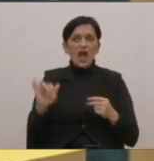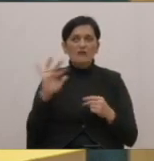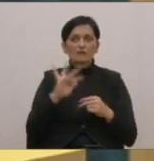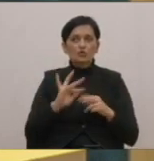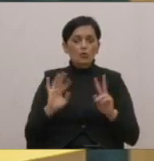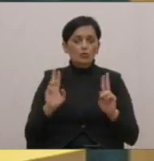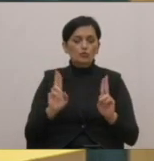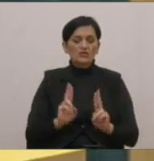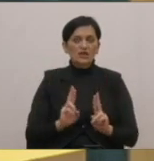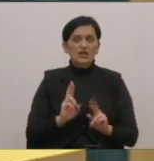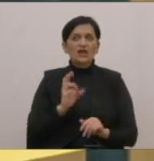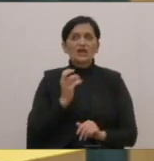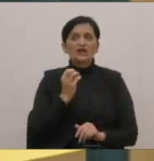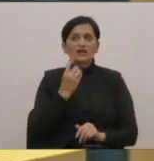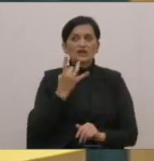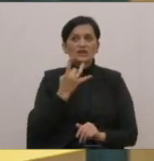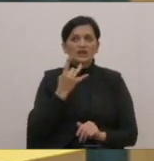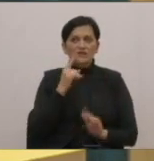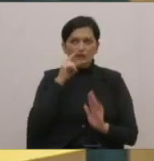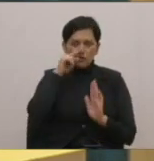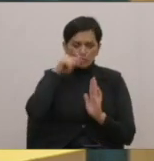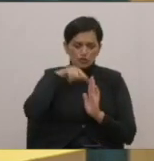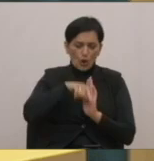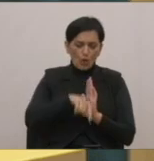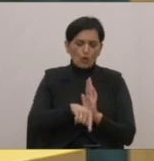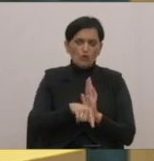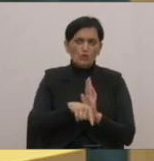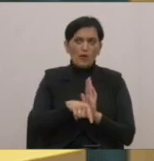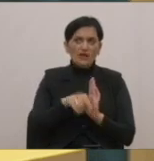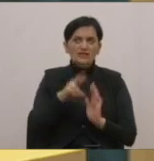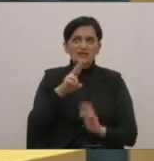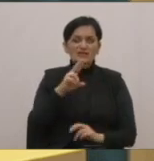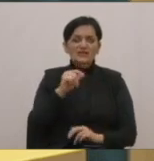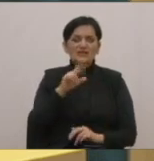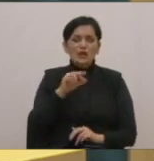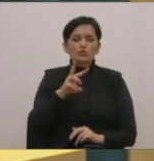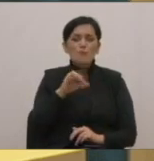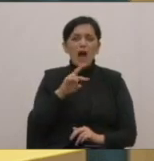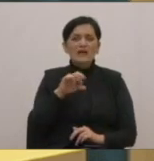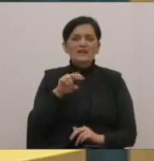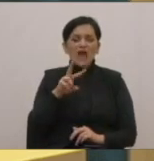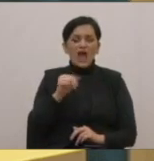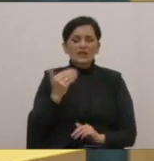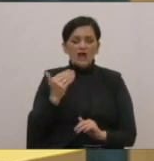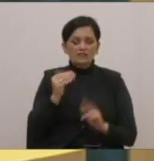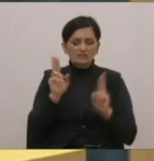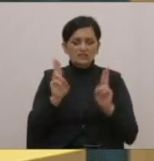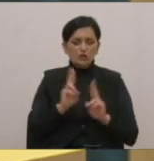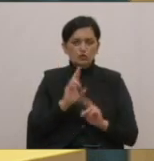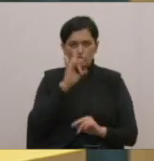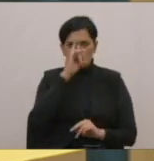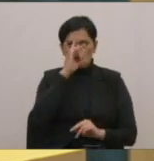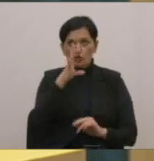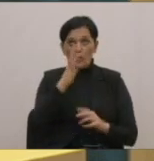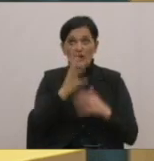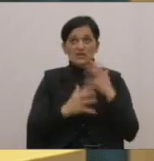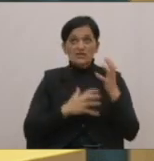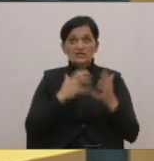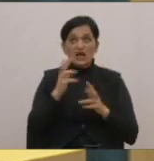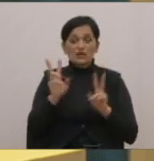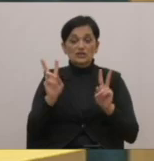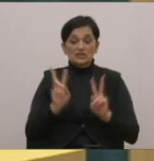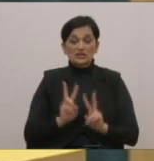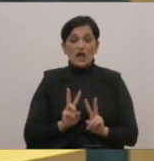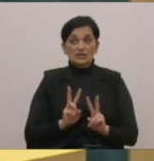წესებს, კიდევ ერთხელ ჩაურმავდით ასე ვთქვათ, დელსონ მანდელას წესებით ცნობილ ასევე საერთაშორისო სტანდარტებს